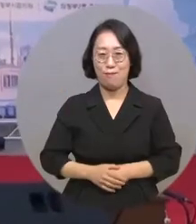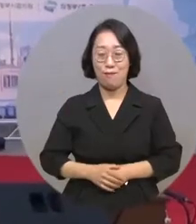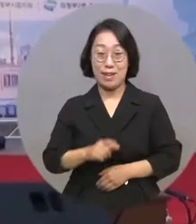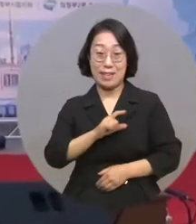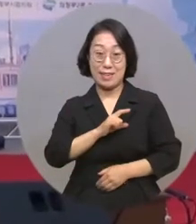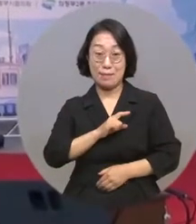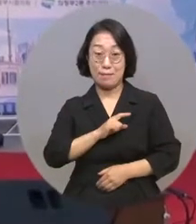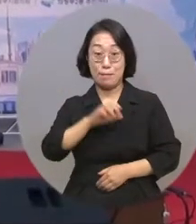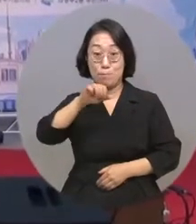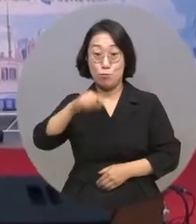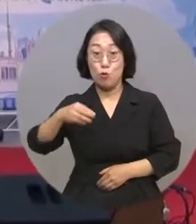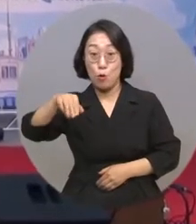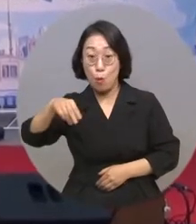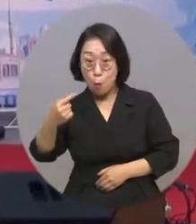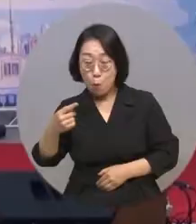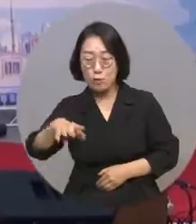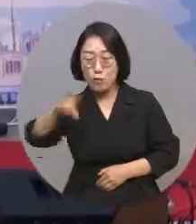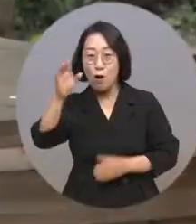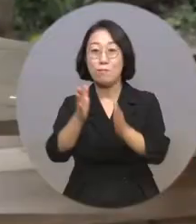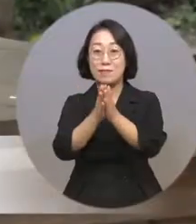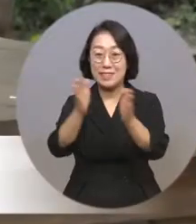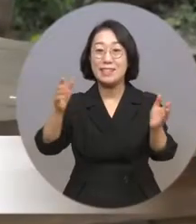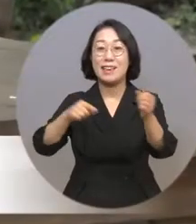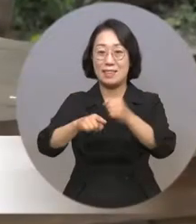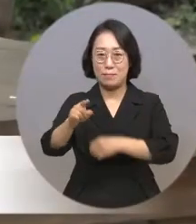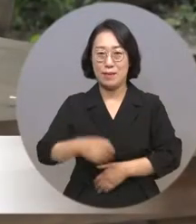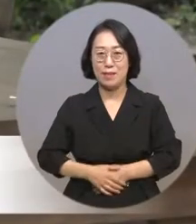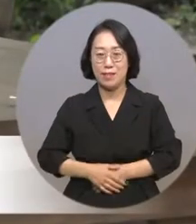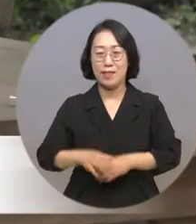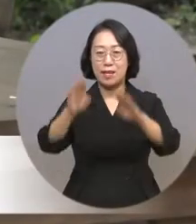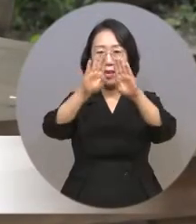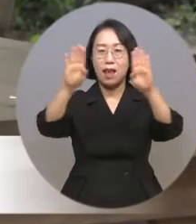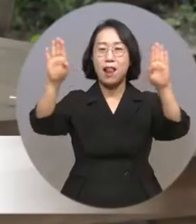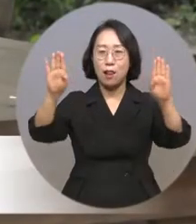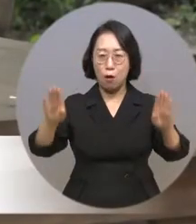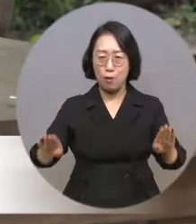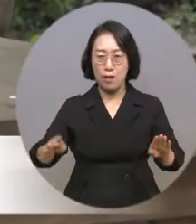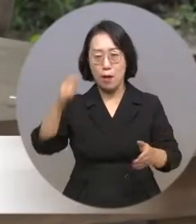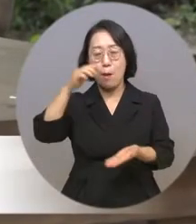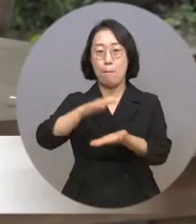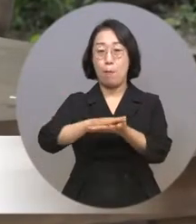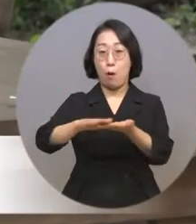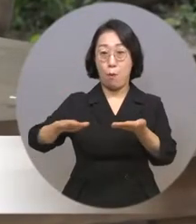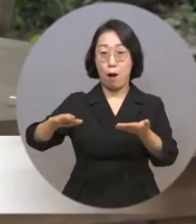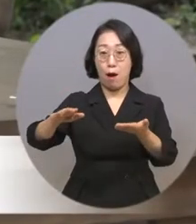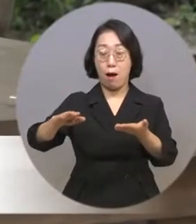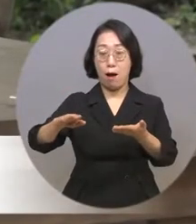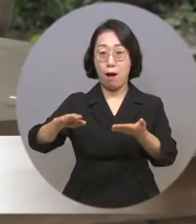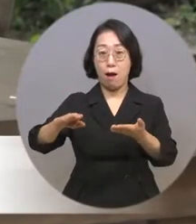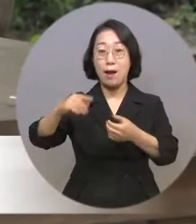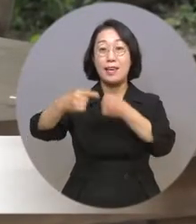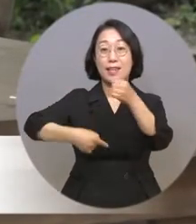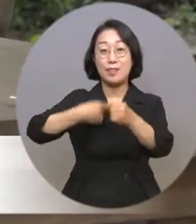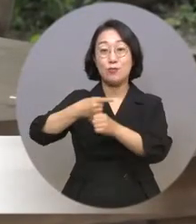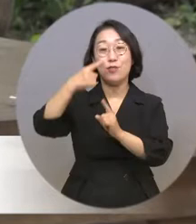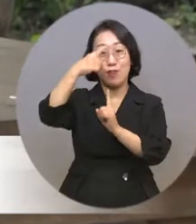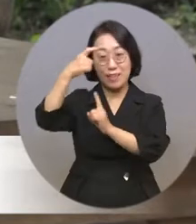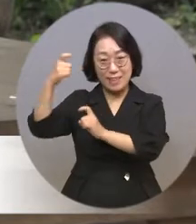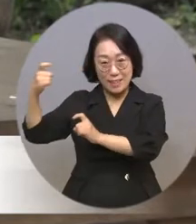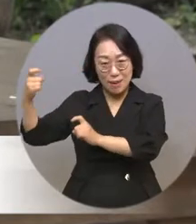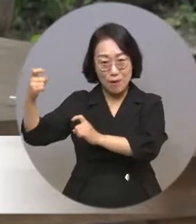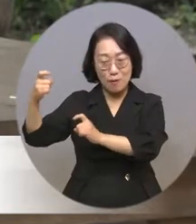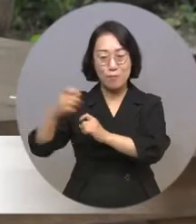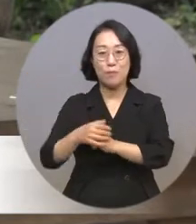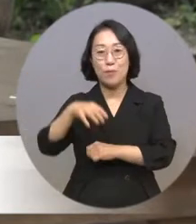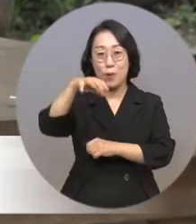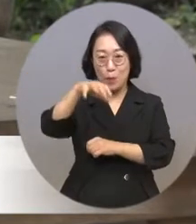트다, 이제 시작한다는 의미입니다. 갤러리 평화 오픈 1주년이 되는 행사를